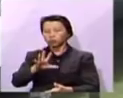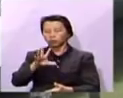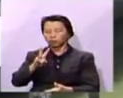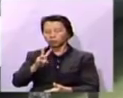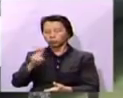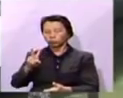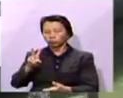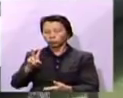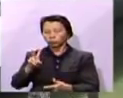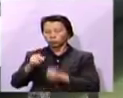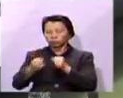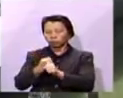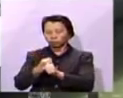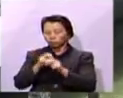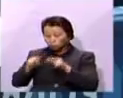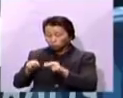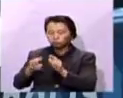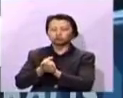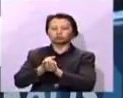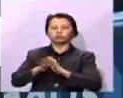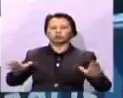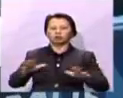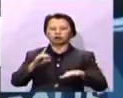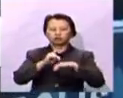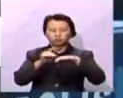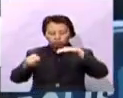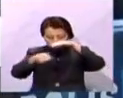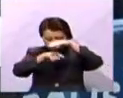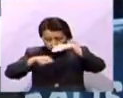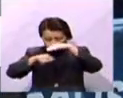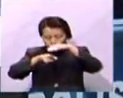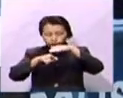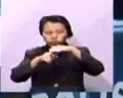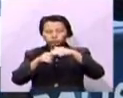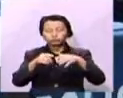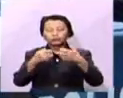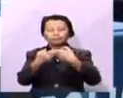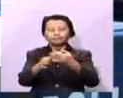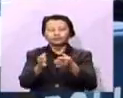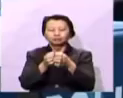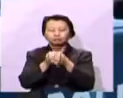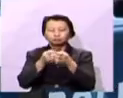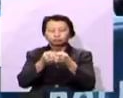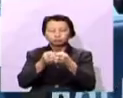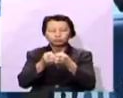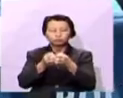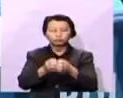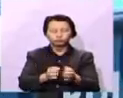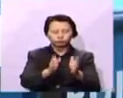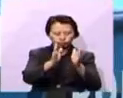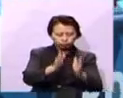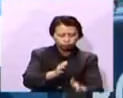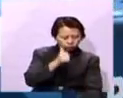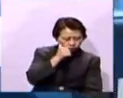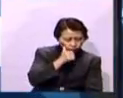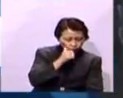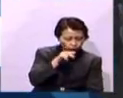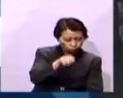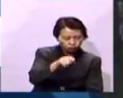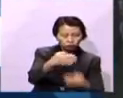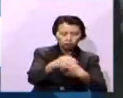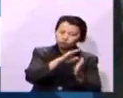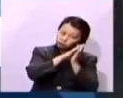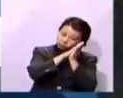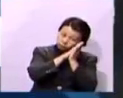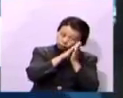tahun ditemui selamat oleh pasukan penyelamat di ruangan bilik enjin kapal semalam. Kru wanita yang ditemui pagi tadi di ruangan bilik